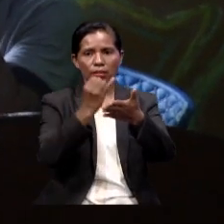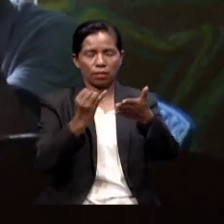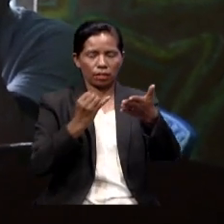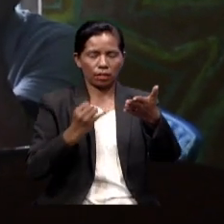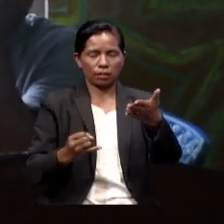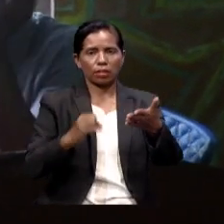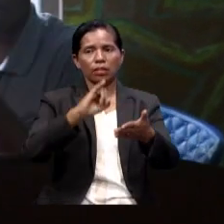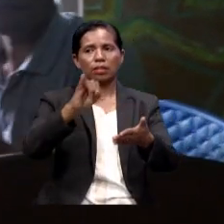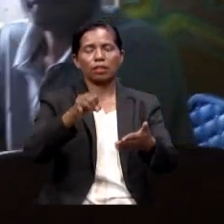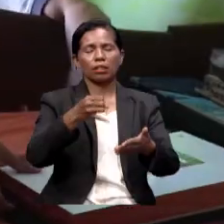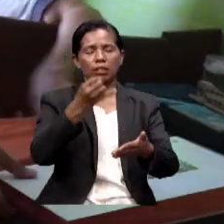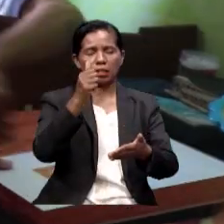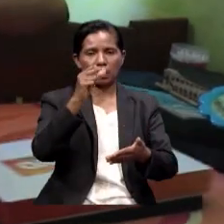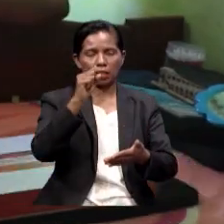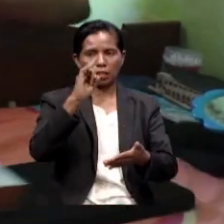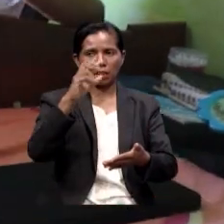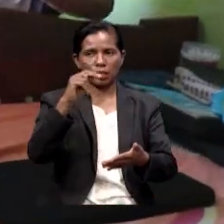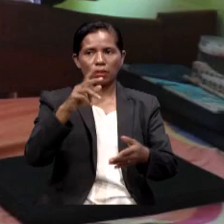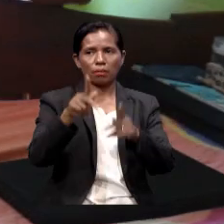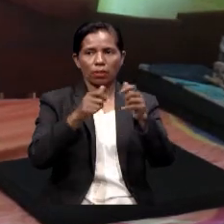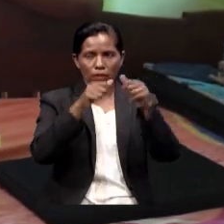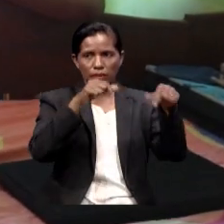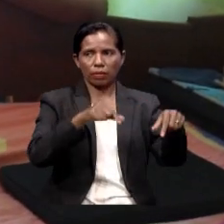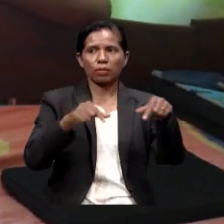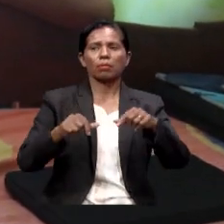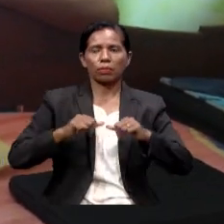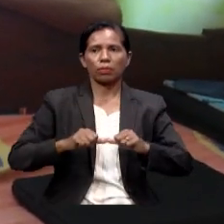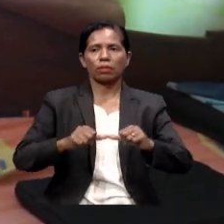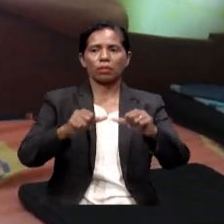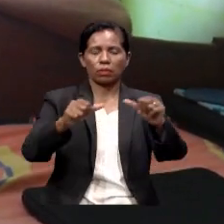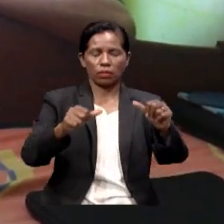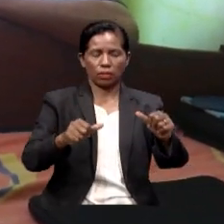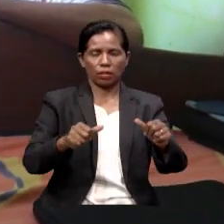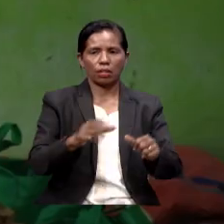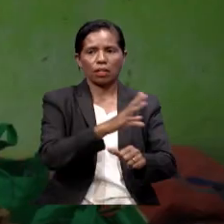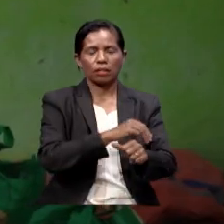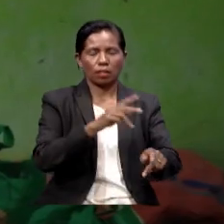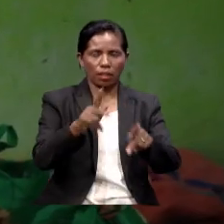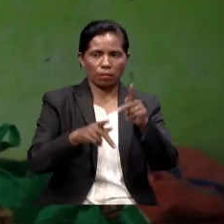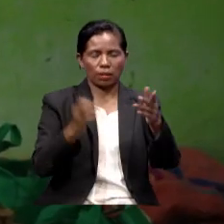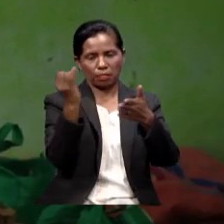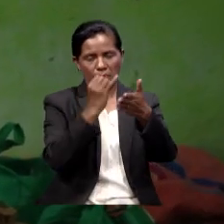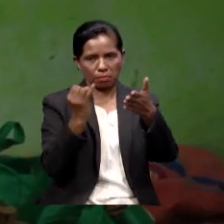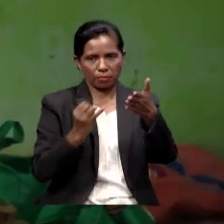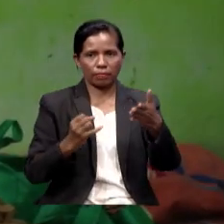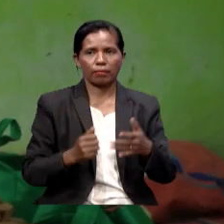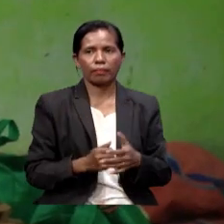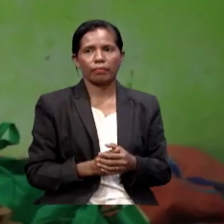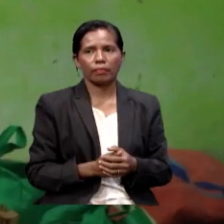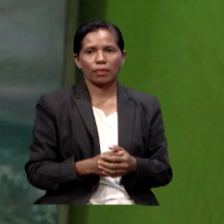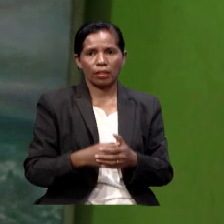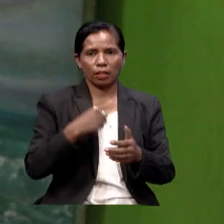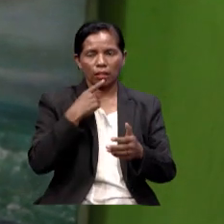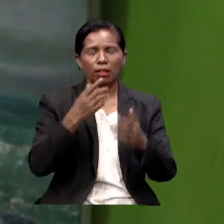Jacinto Batista nebe ho kondisaun deficiencia mai be continua nia talento hanesen pintor. Pintor Jacinto